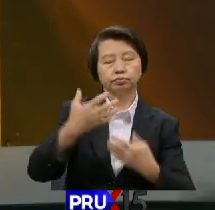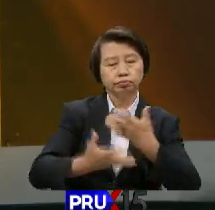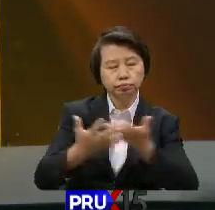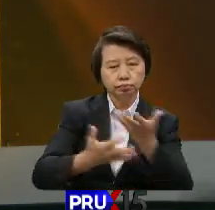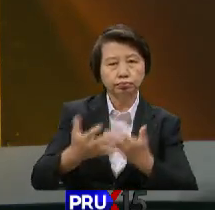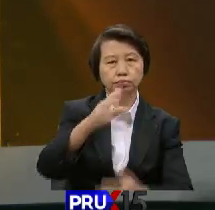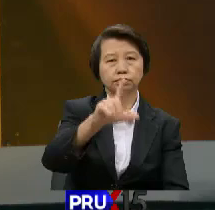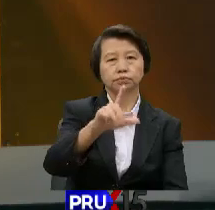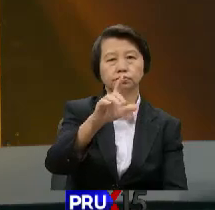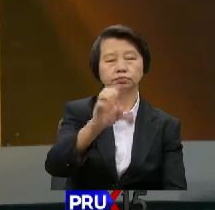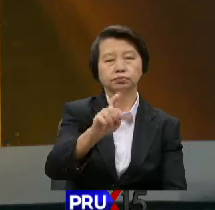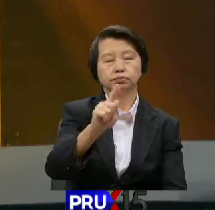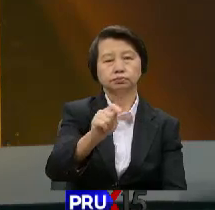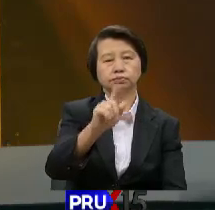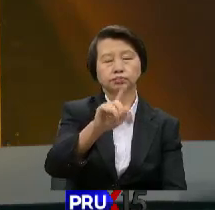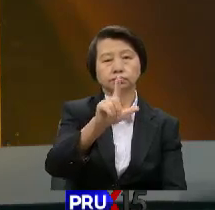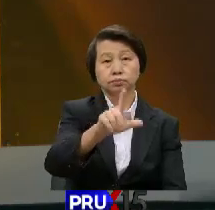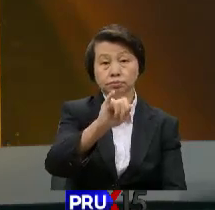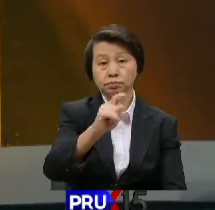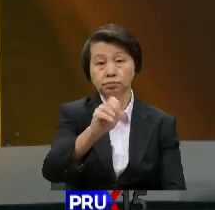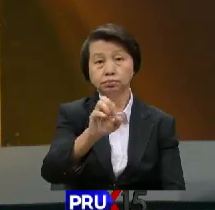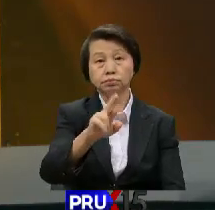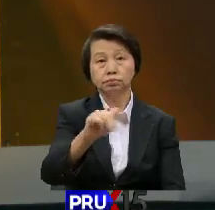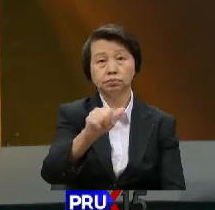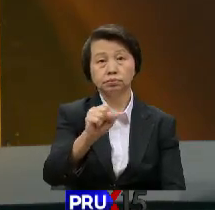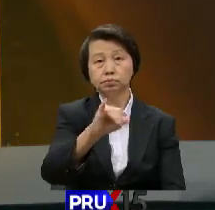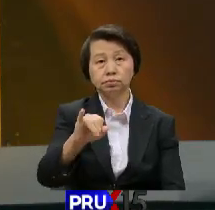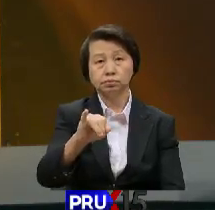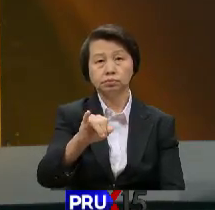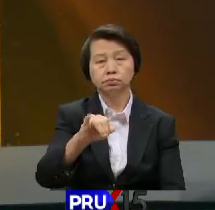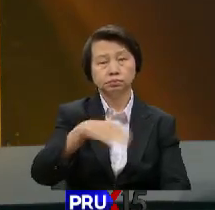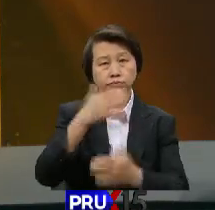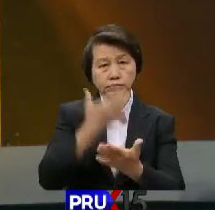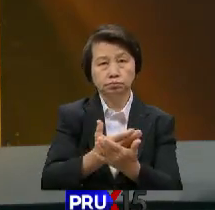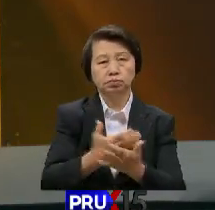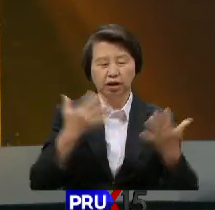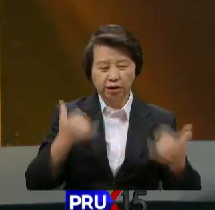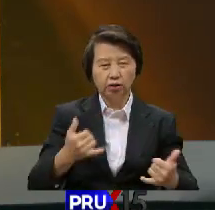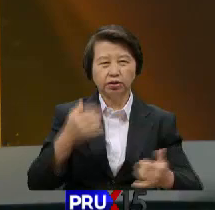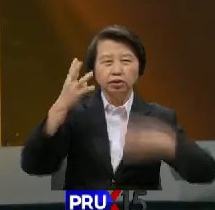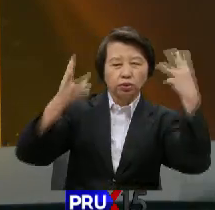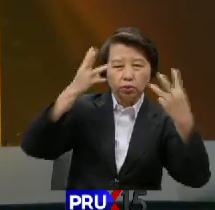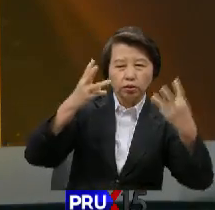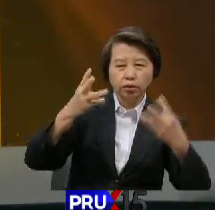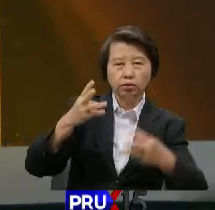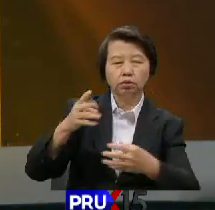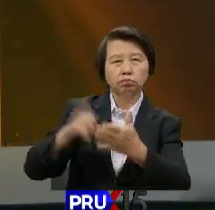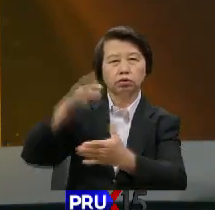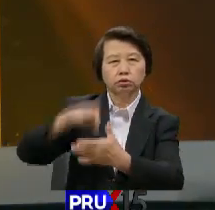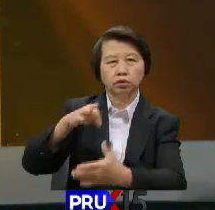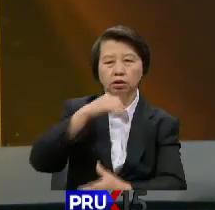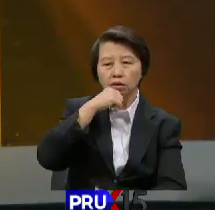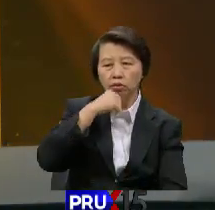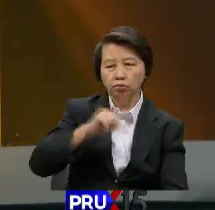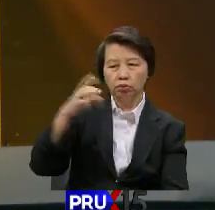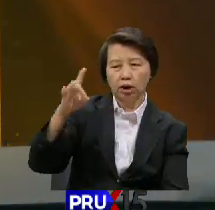oke terutama yang kita bimbangkan ialah penghuni-penghuni muda penghuni 18 tahun ke atas pohon